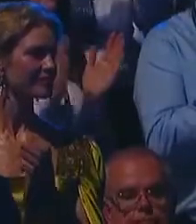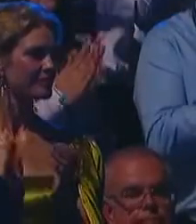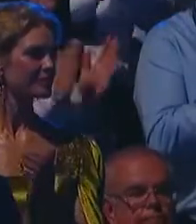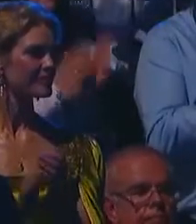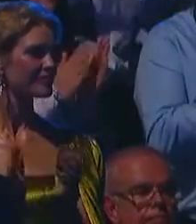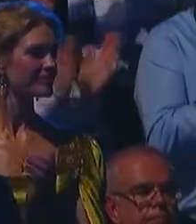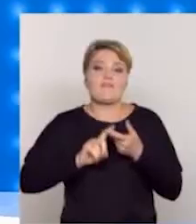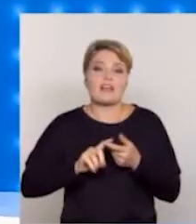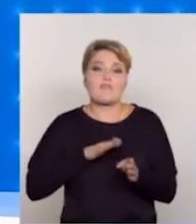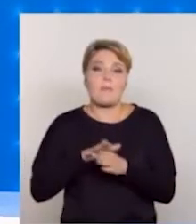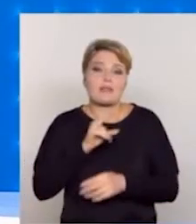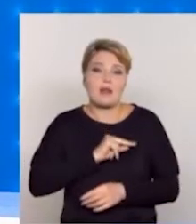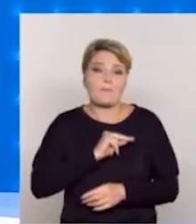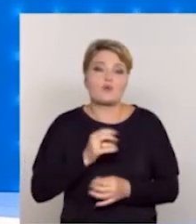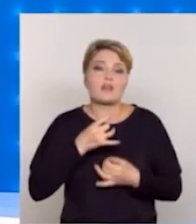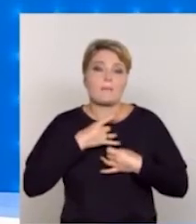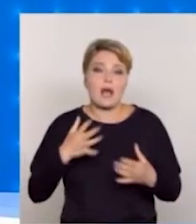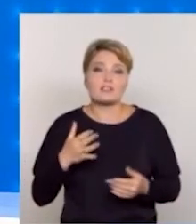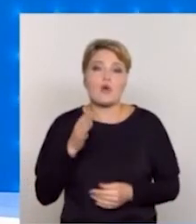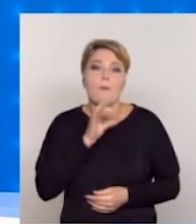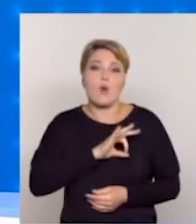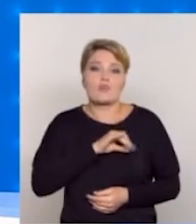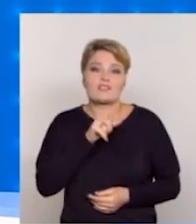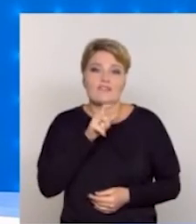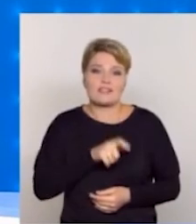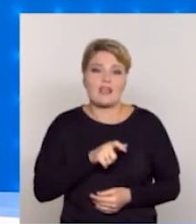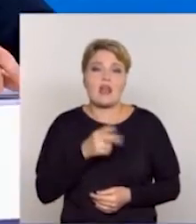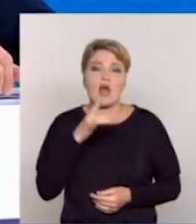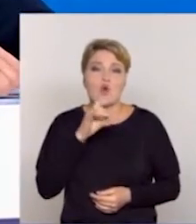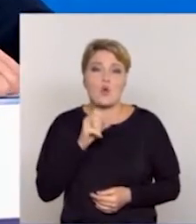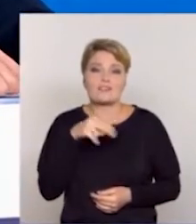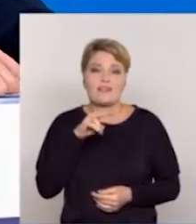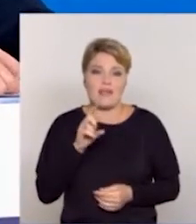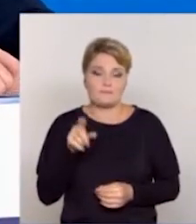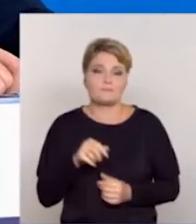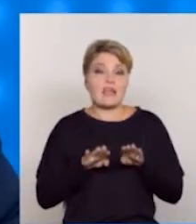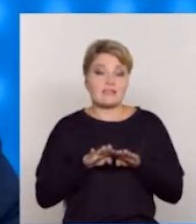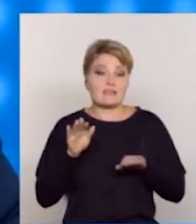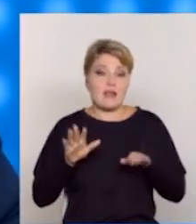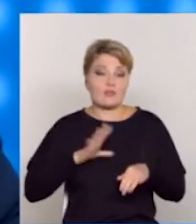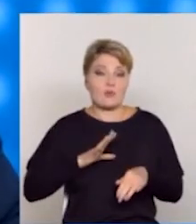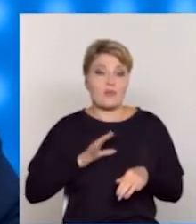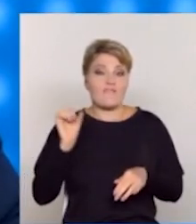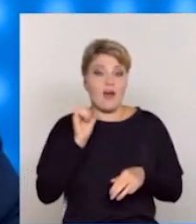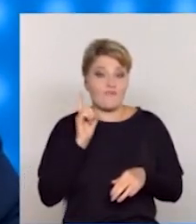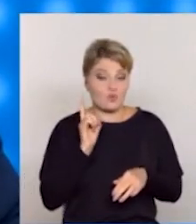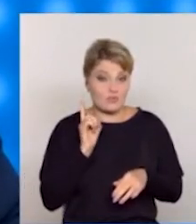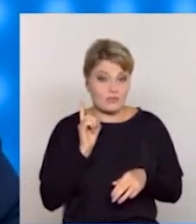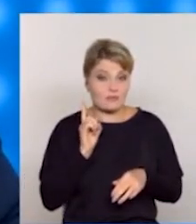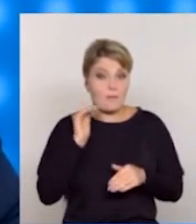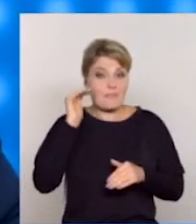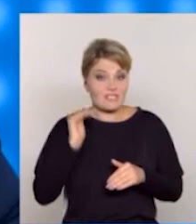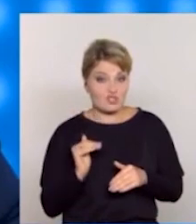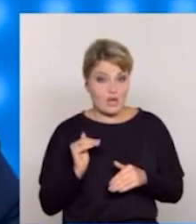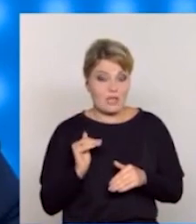в социальной сети ВКонтакте. На телеканалах «Волга», ННТВ и «Волга-24» эфир начнется в 17:30. За полчаса до начала